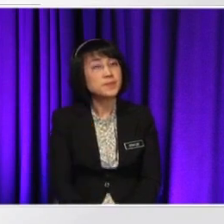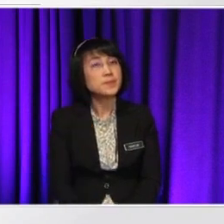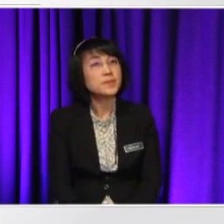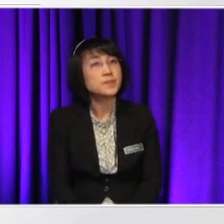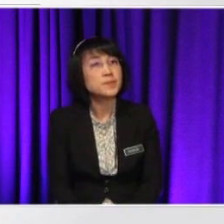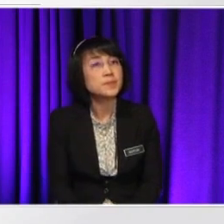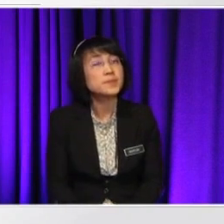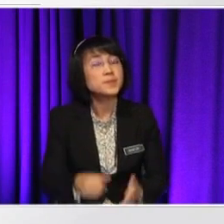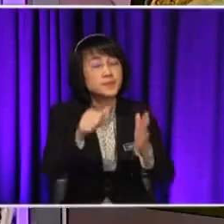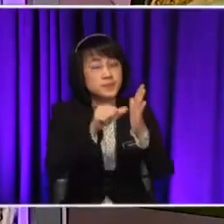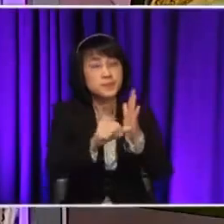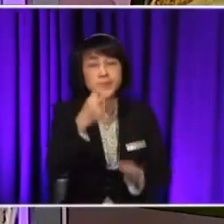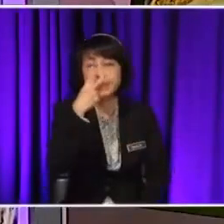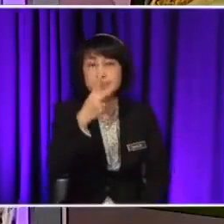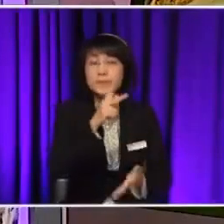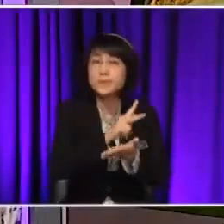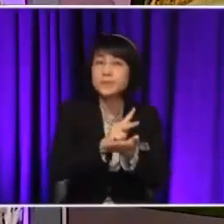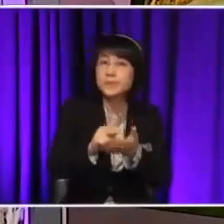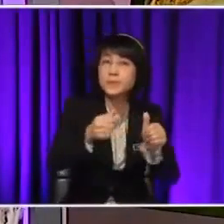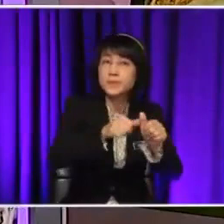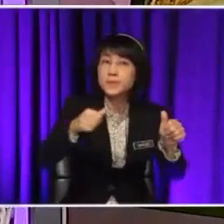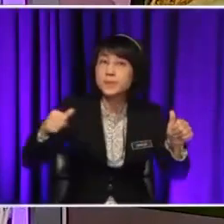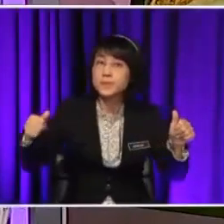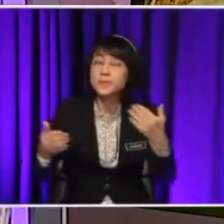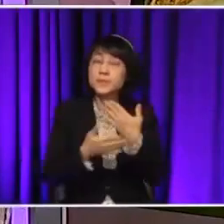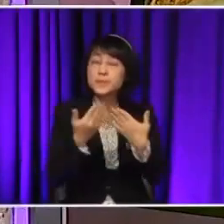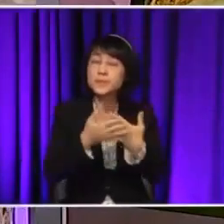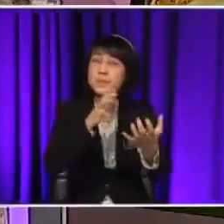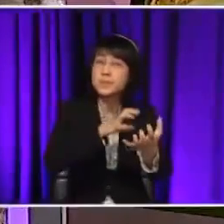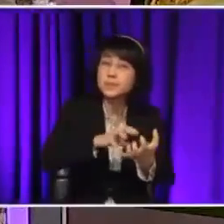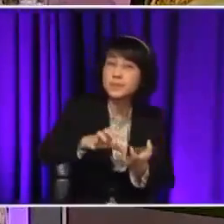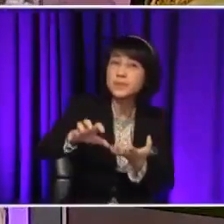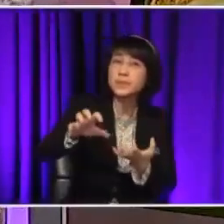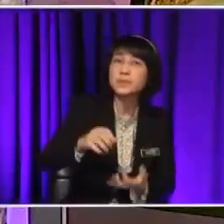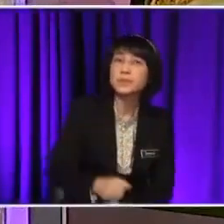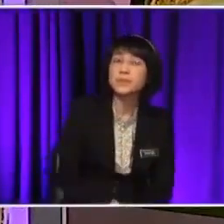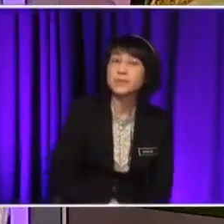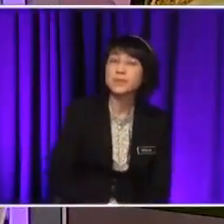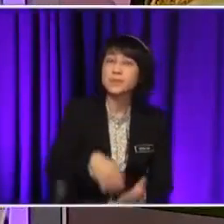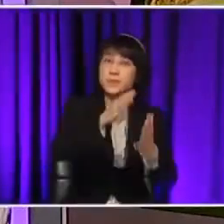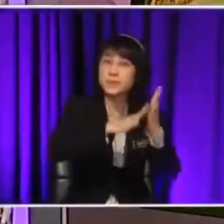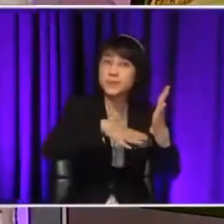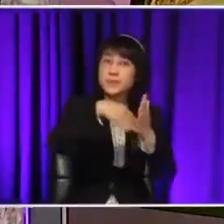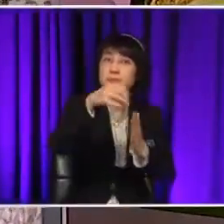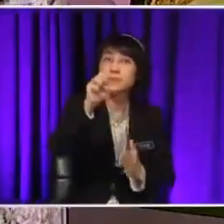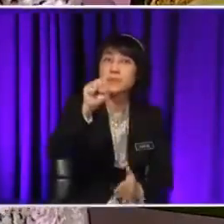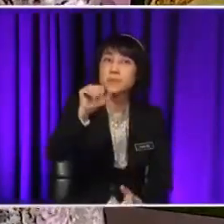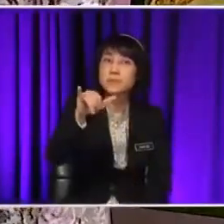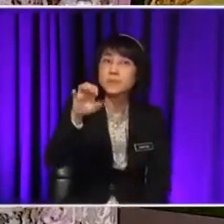menampakkan kekemasan dan mengelakkan daripada mudah rosak. Jadi sebab itu kita sapu shellac. Tepat sekali Danish.